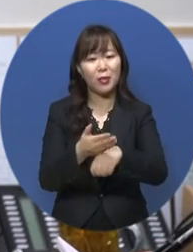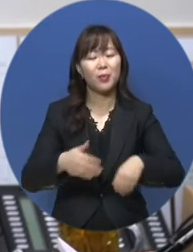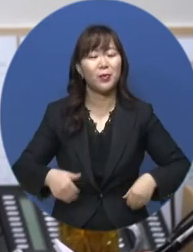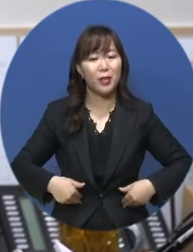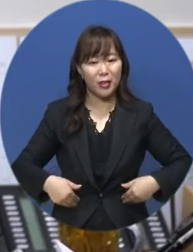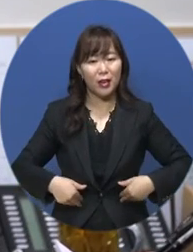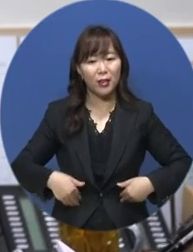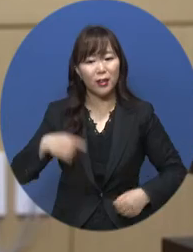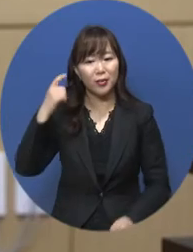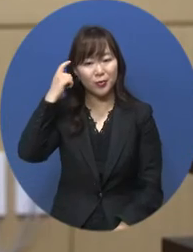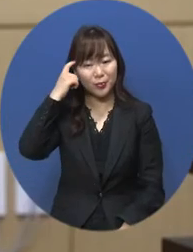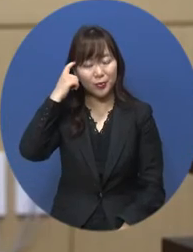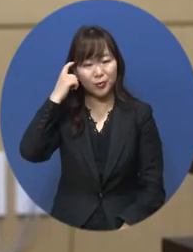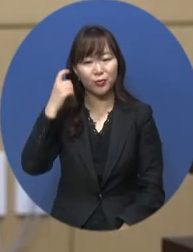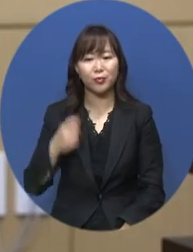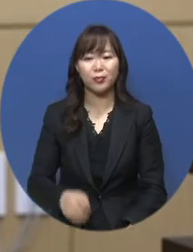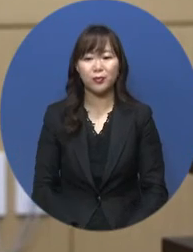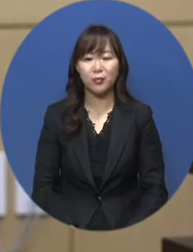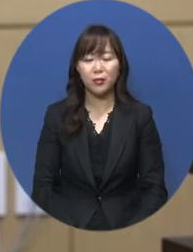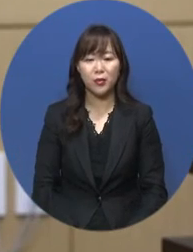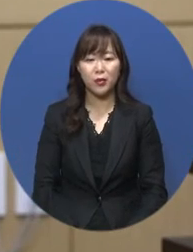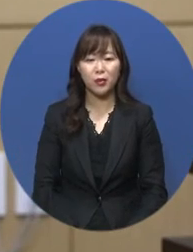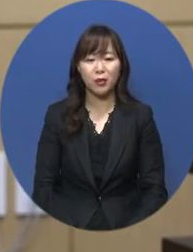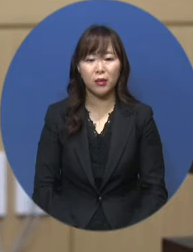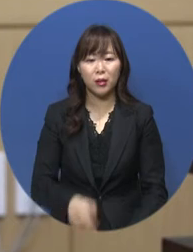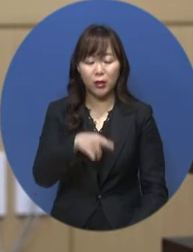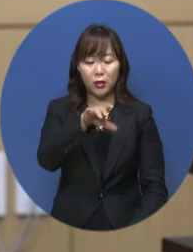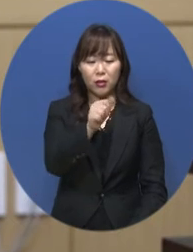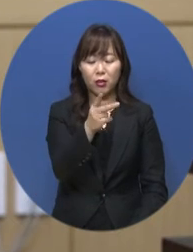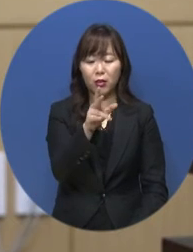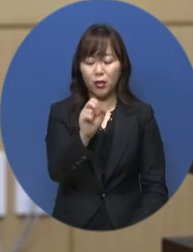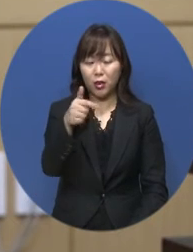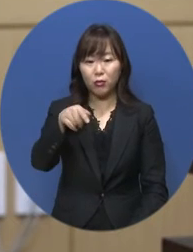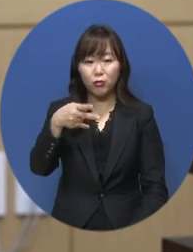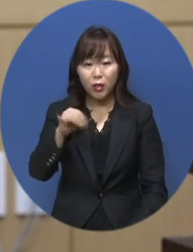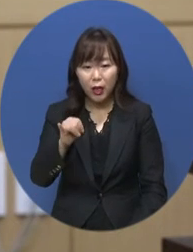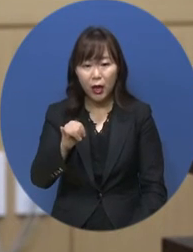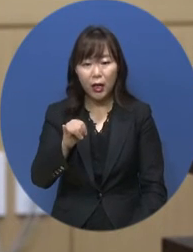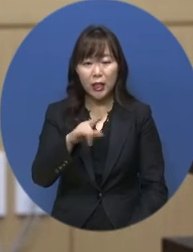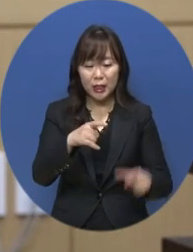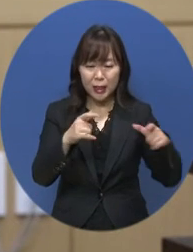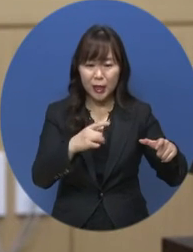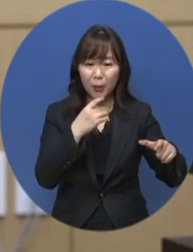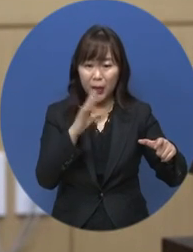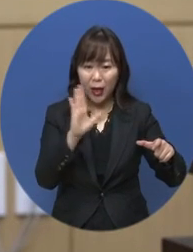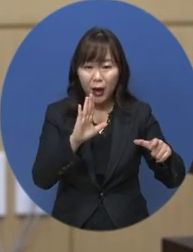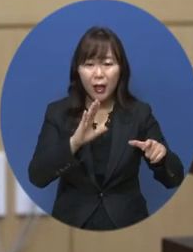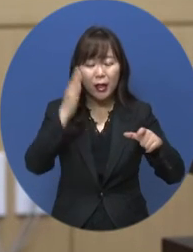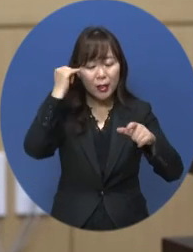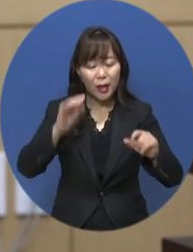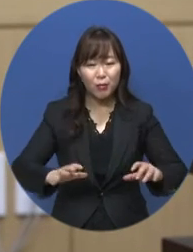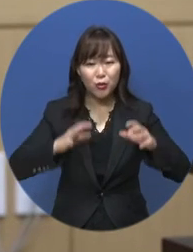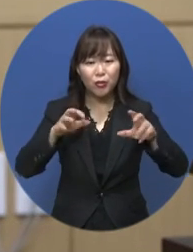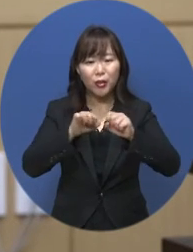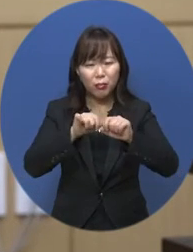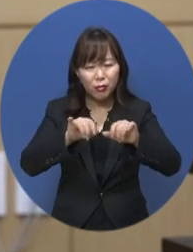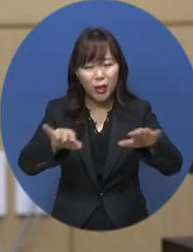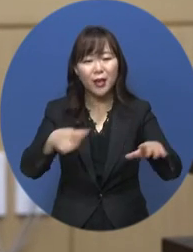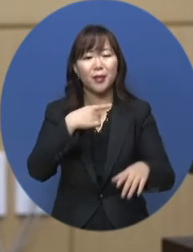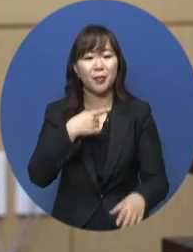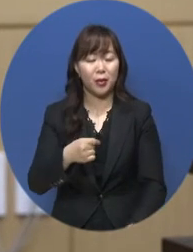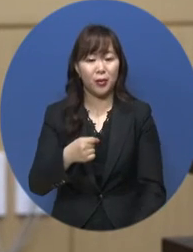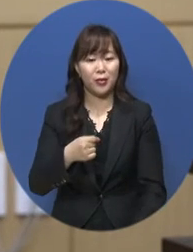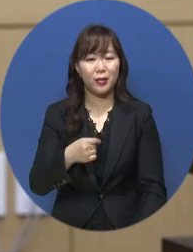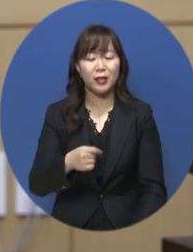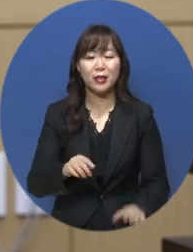그런 거고요. 그 정향누리의 큰 뜻이 이 정읍을 넘어서 대한민국 곳곳에 널리 퍼졌으면 좋겠습니다.